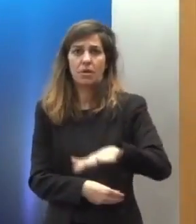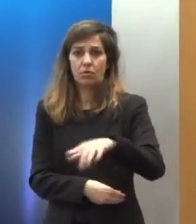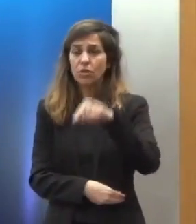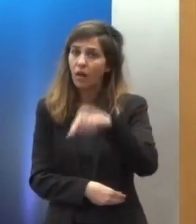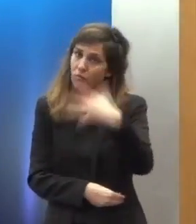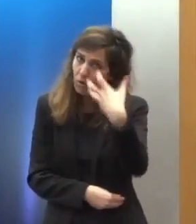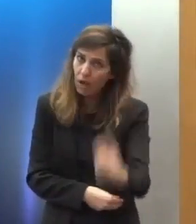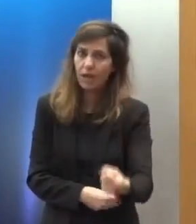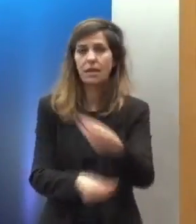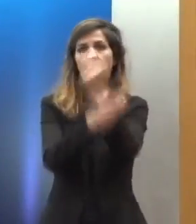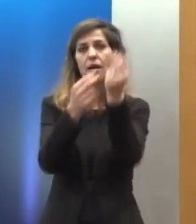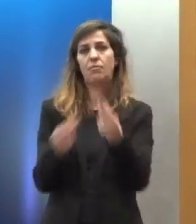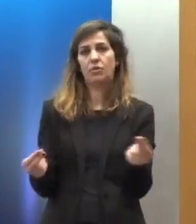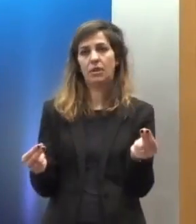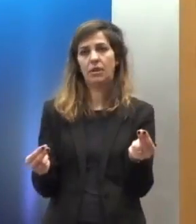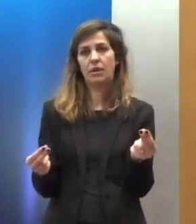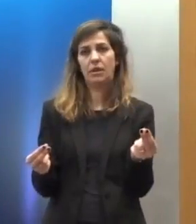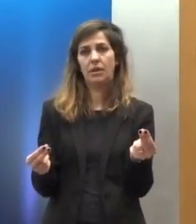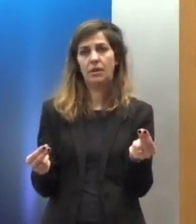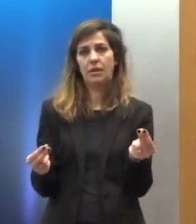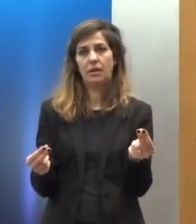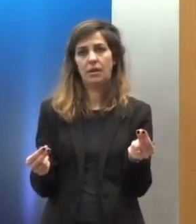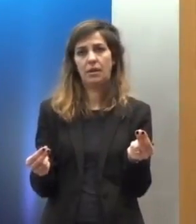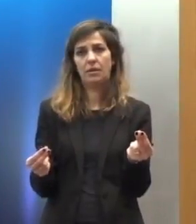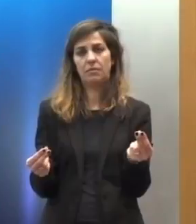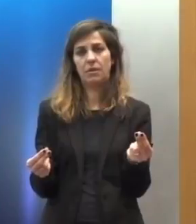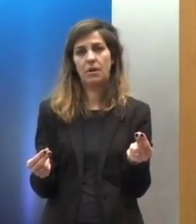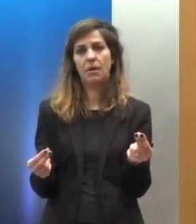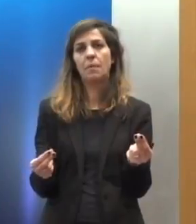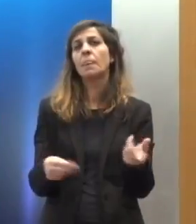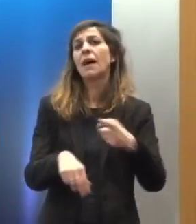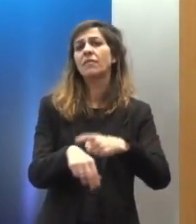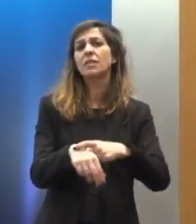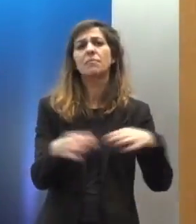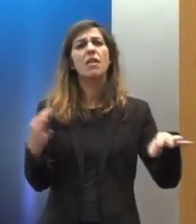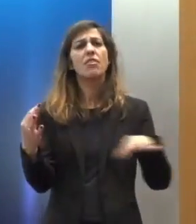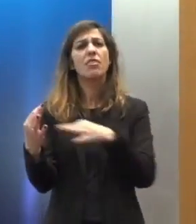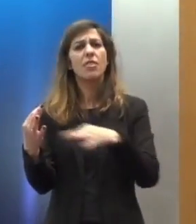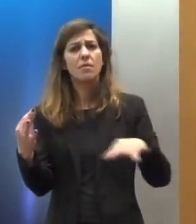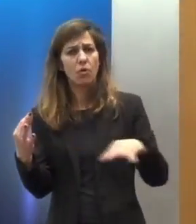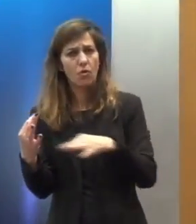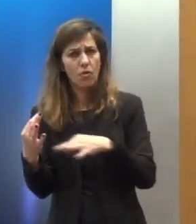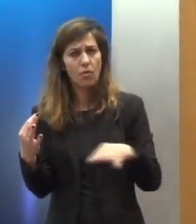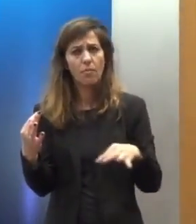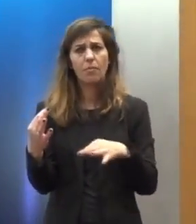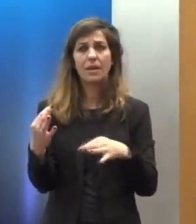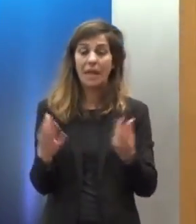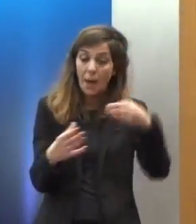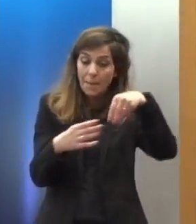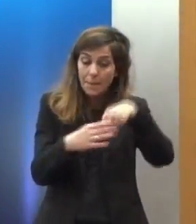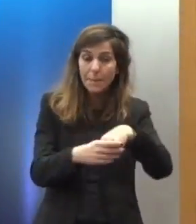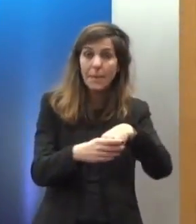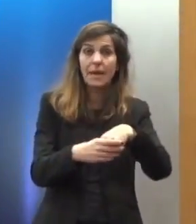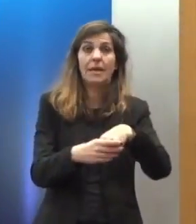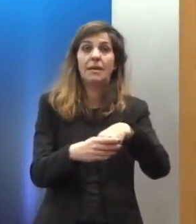αποτελέσματα. Στο πεδίο της πολυμερούς διπλωματίας, εντός του συστήματος των Ηνωμένων Εθνών,